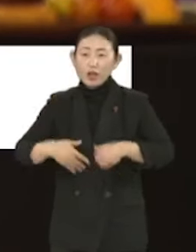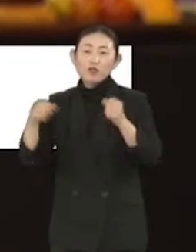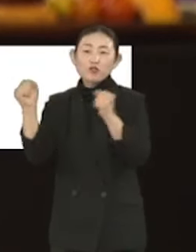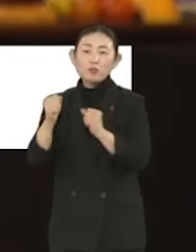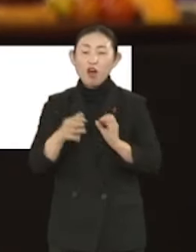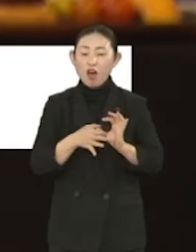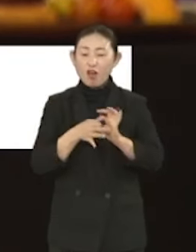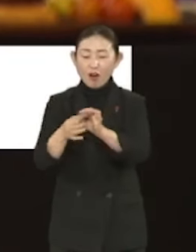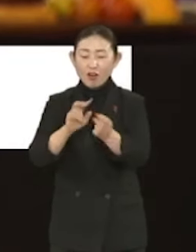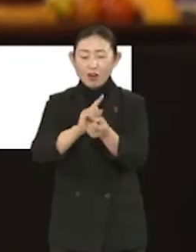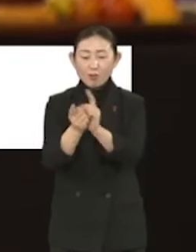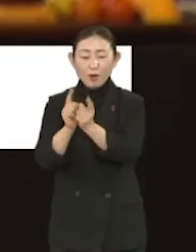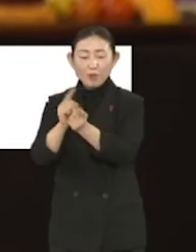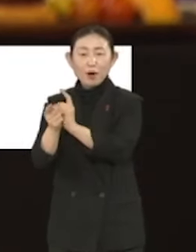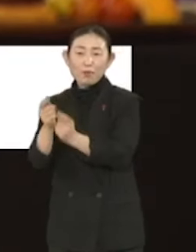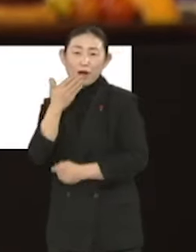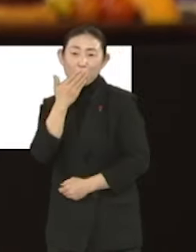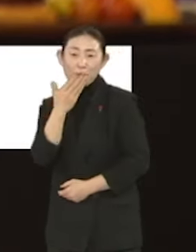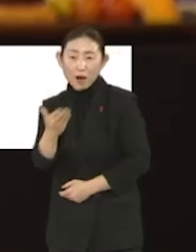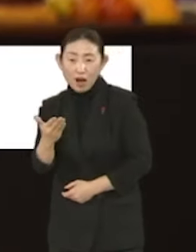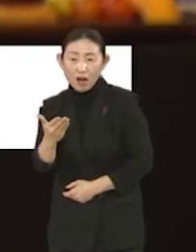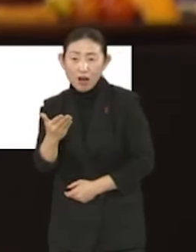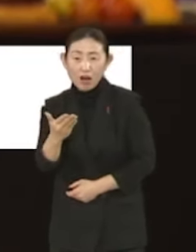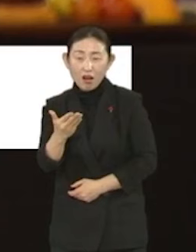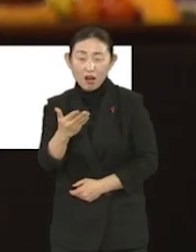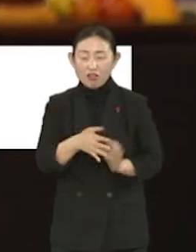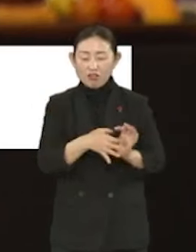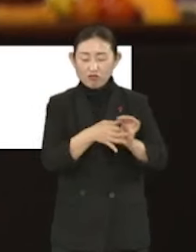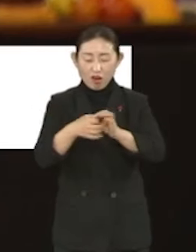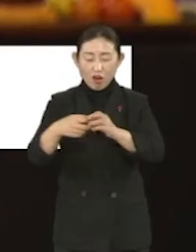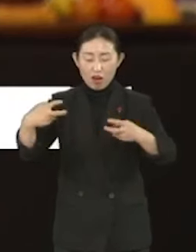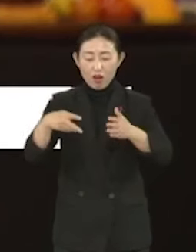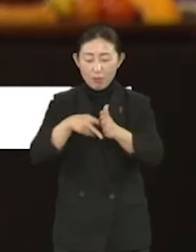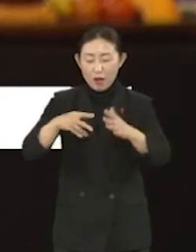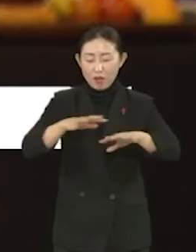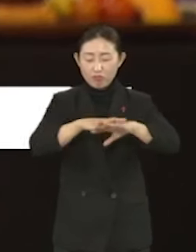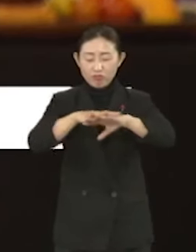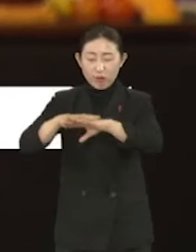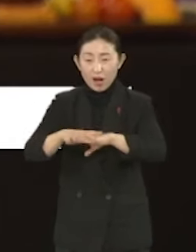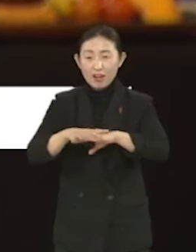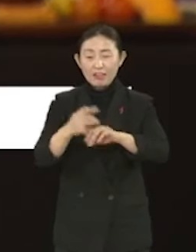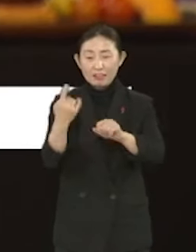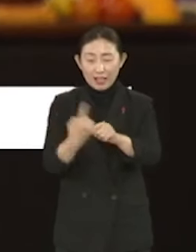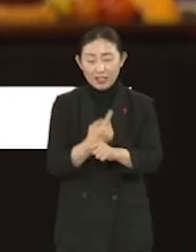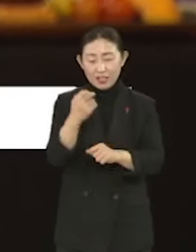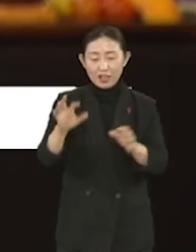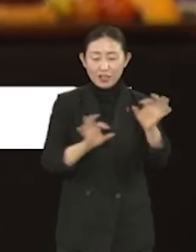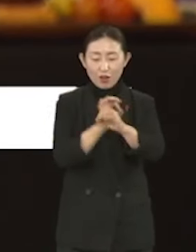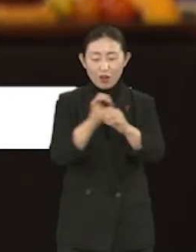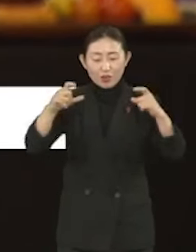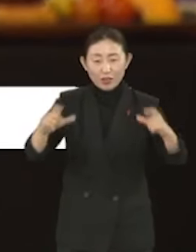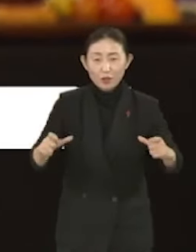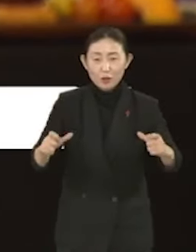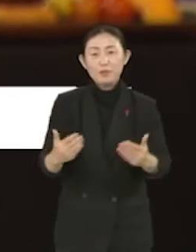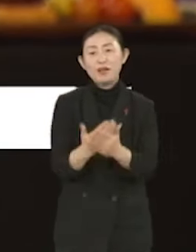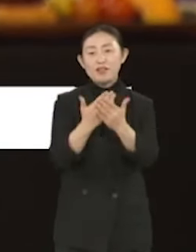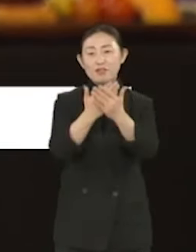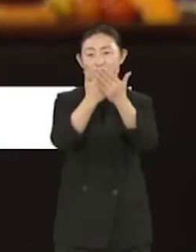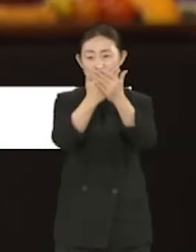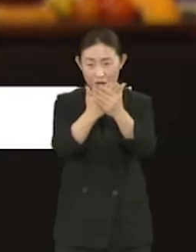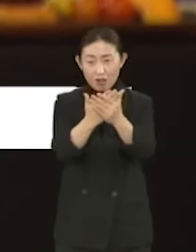되고요. 충청권을 거미줄처럼 연결한다면 메가시티라는 것이 실질적으로 또